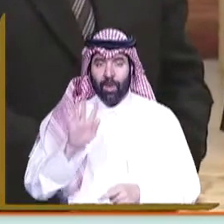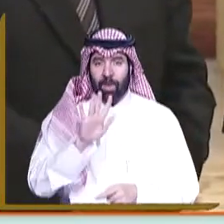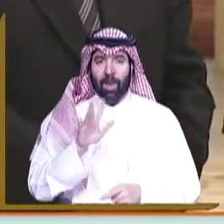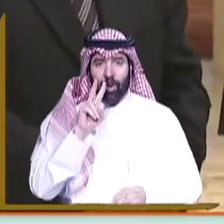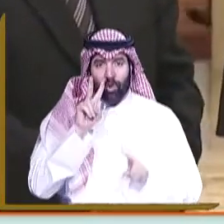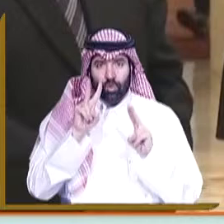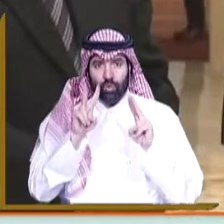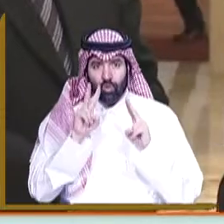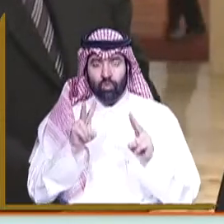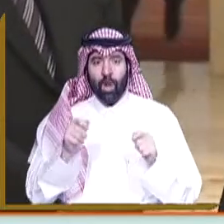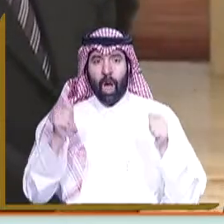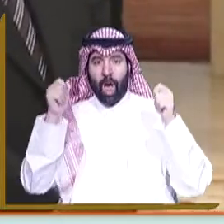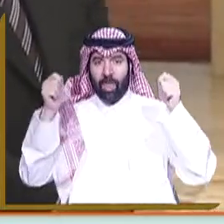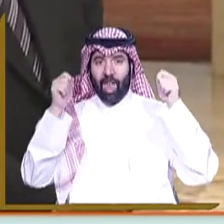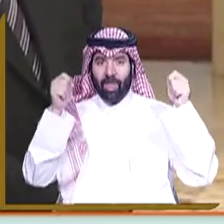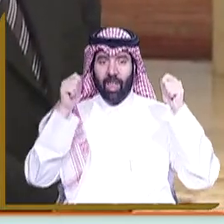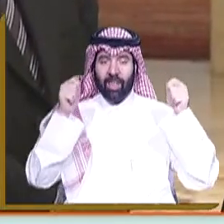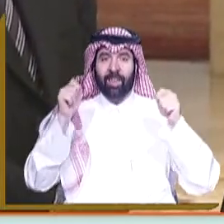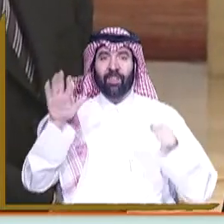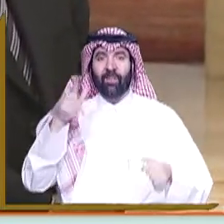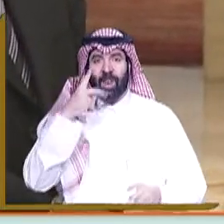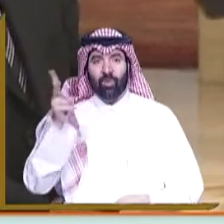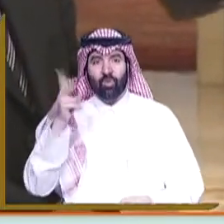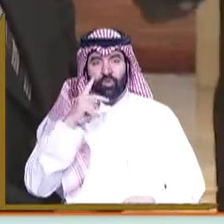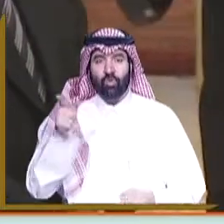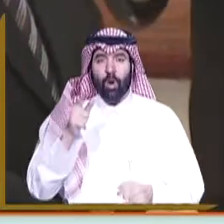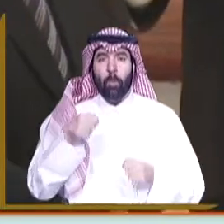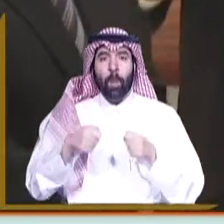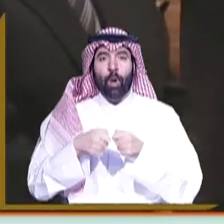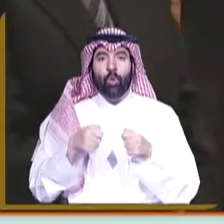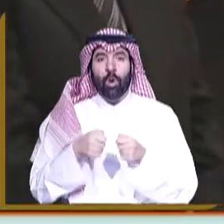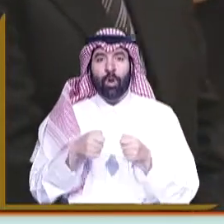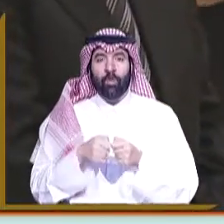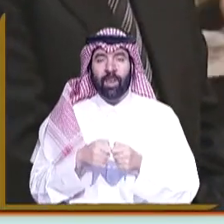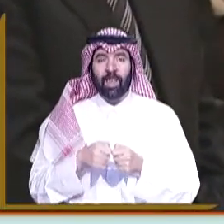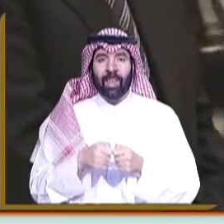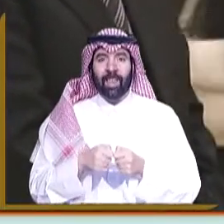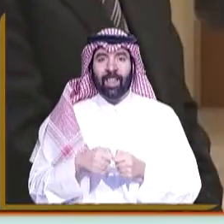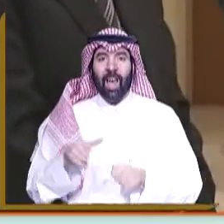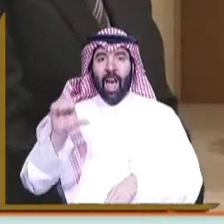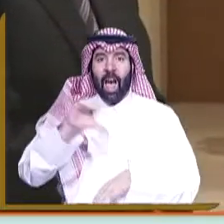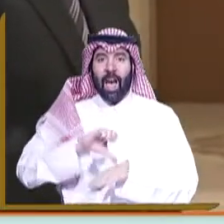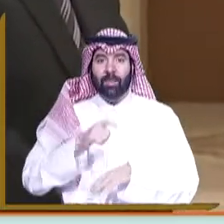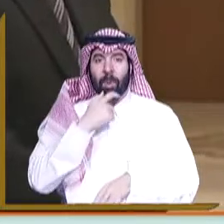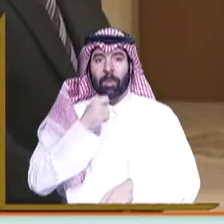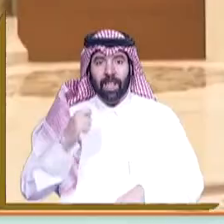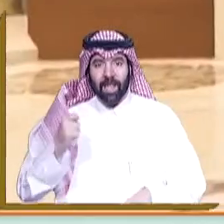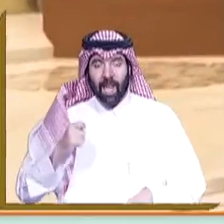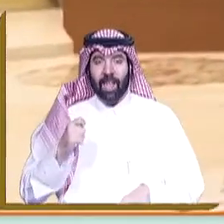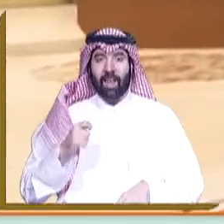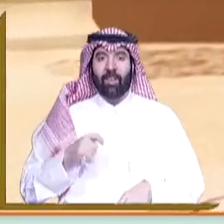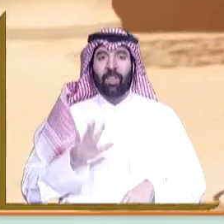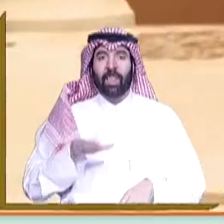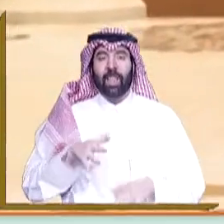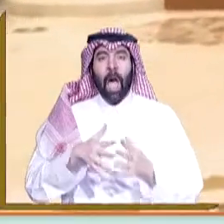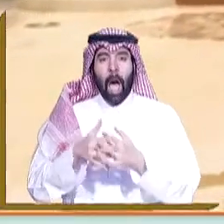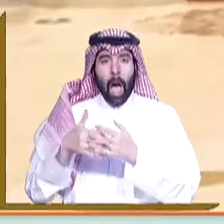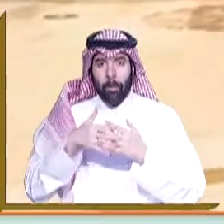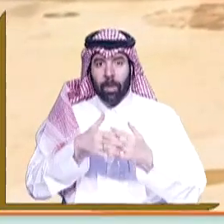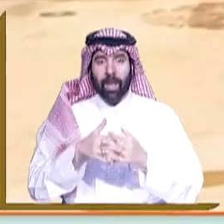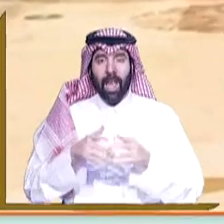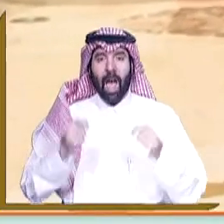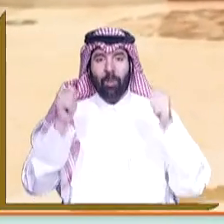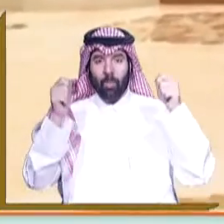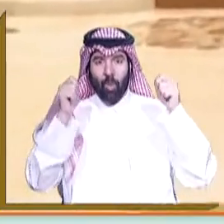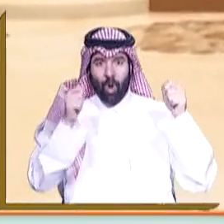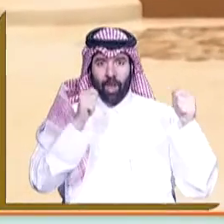رأينا المظاهرات الضخمة، مظاهرة مليونية في لندن، واحدة من عدة مظاهرات تمت في